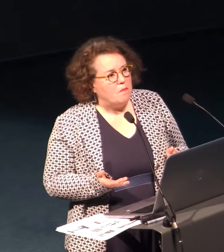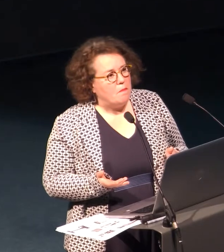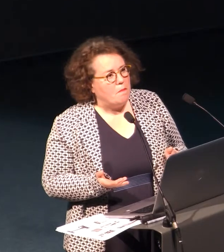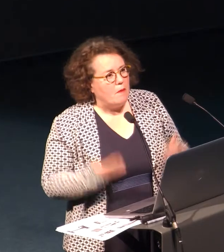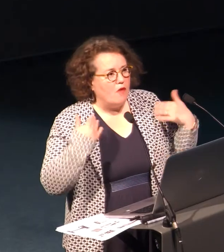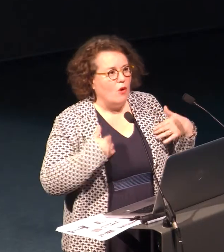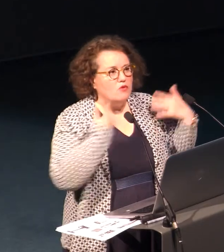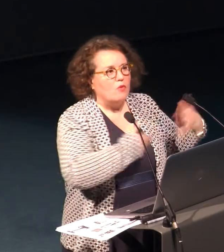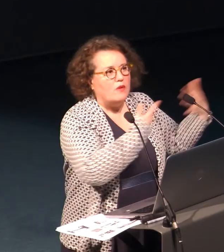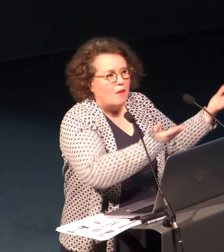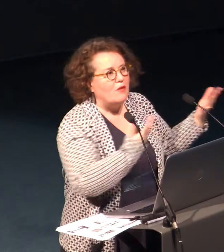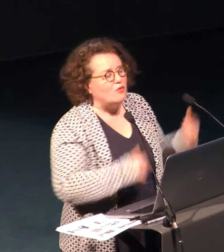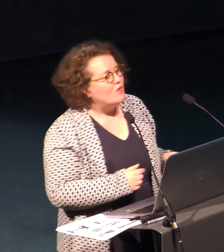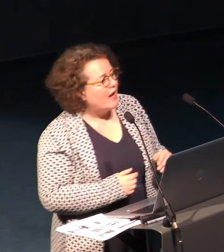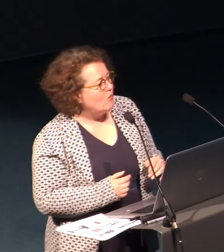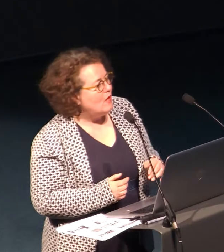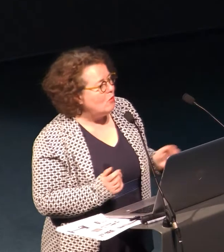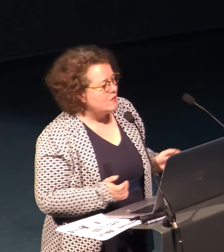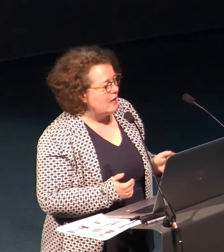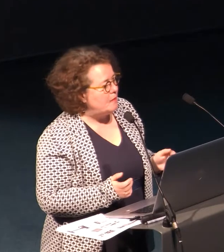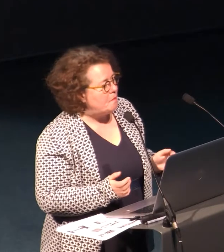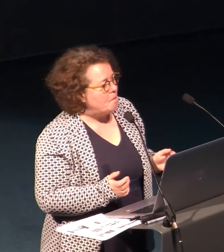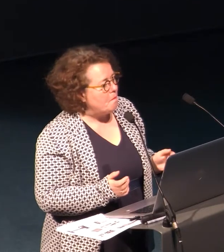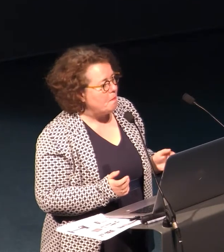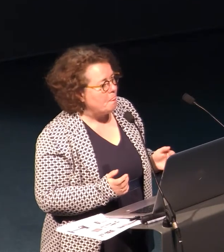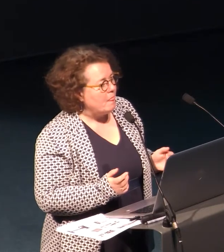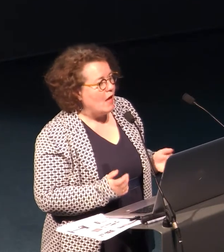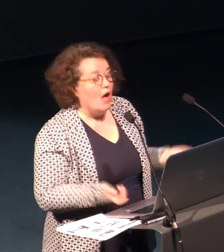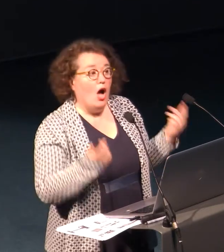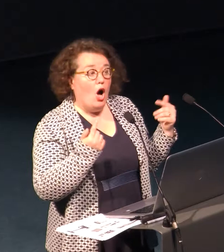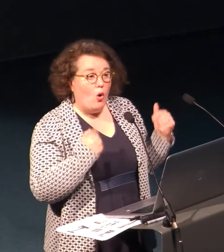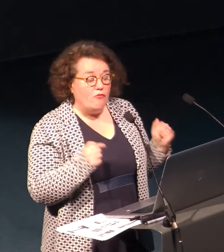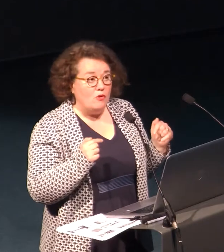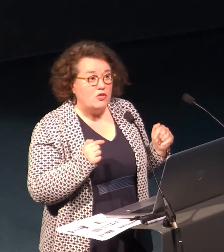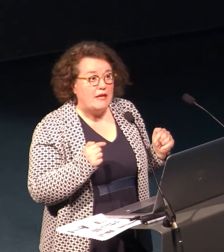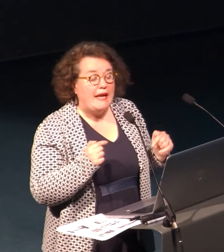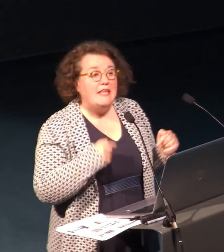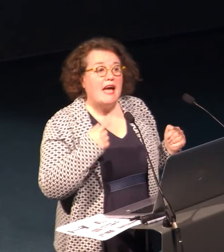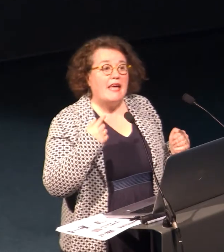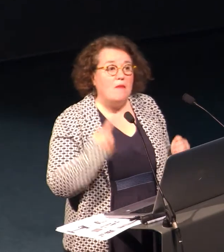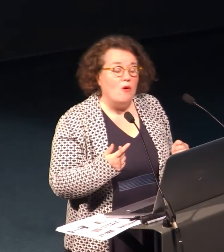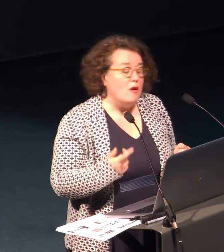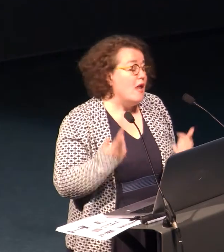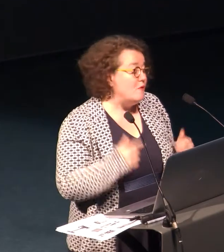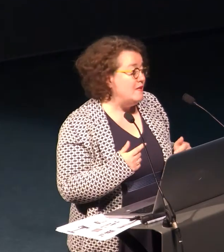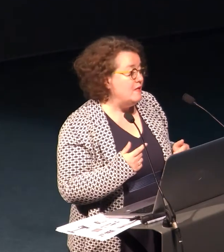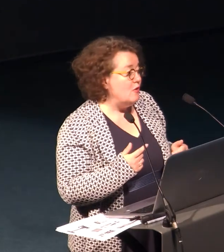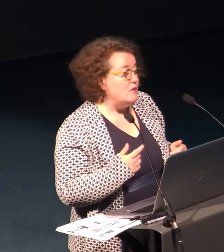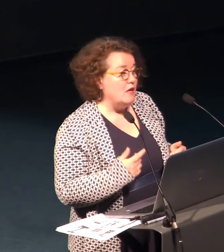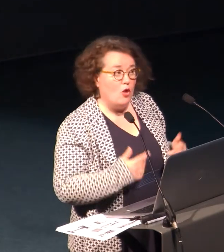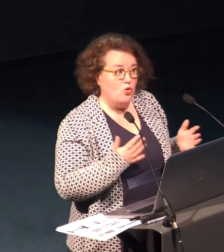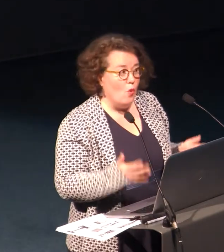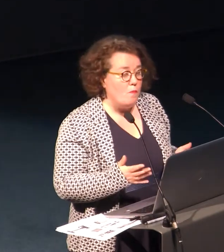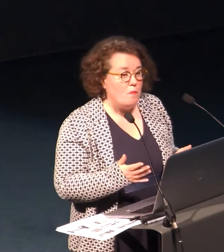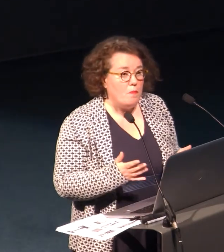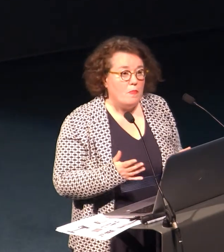la france reconnaît la présence territoriale de l'australie en revanche il ya également la possibilité de dire